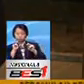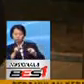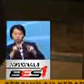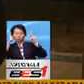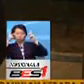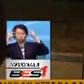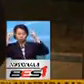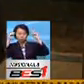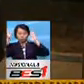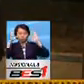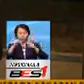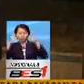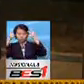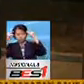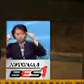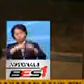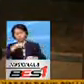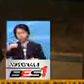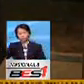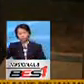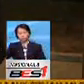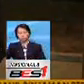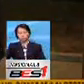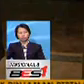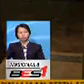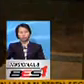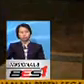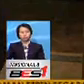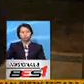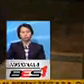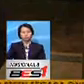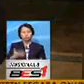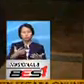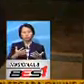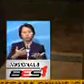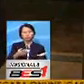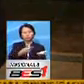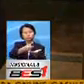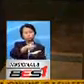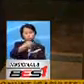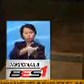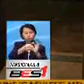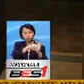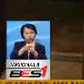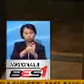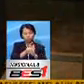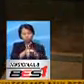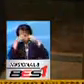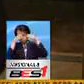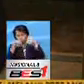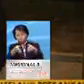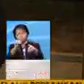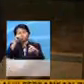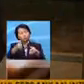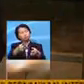Perdana Menteri dan rakan sejawatannya dari China, Premier Li Keqiang. Antara pemeteraian kerjasama yang dijangka mencuri tumpuan